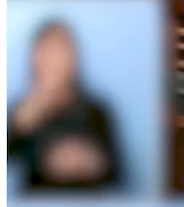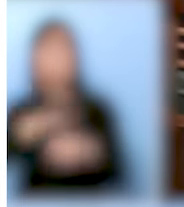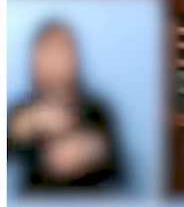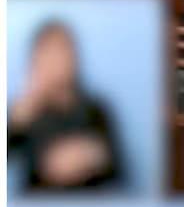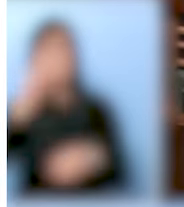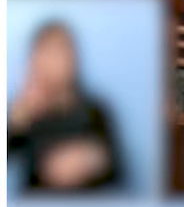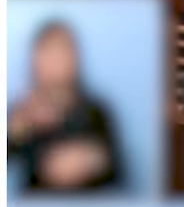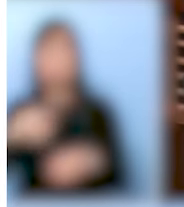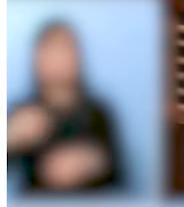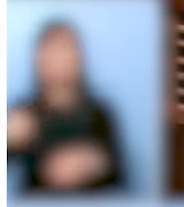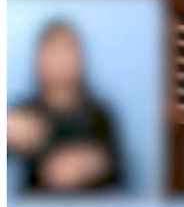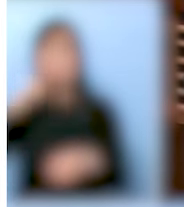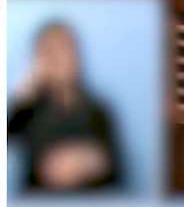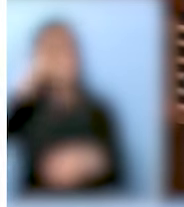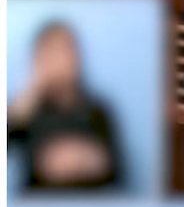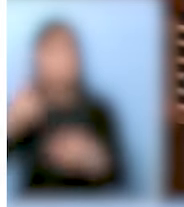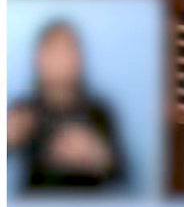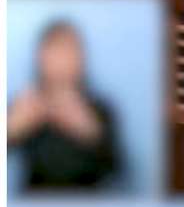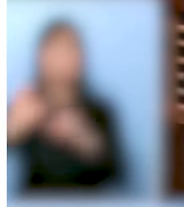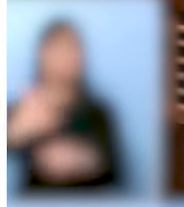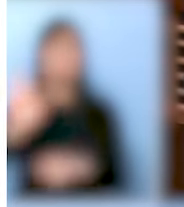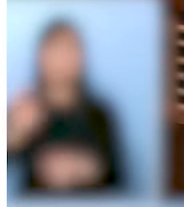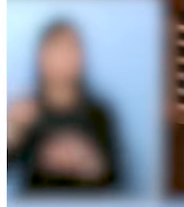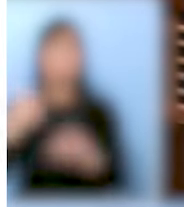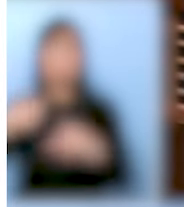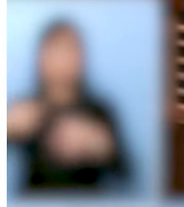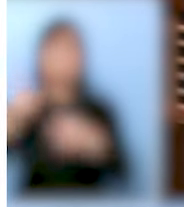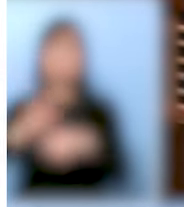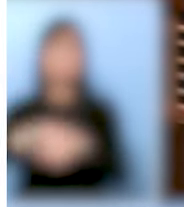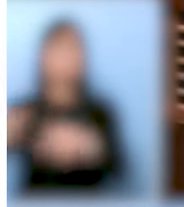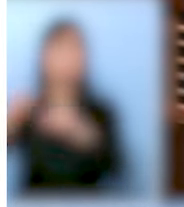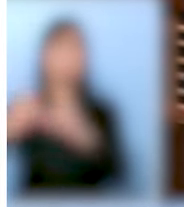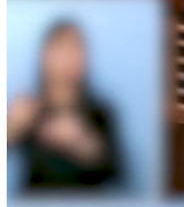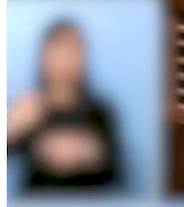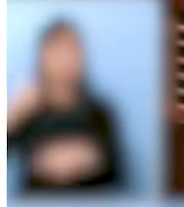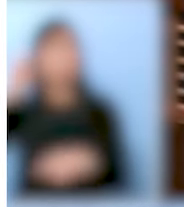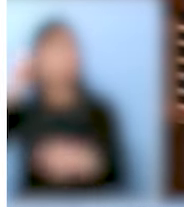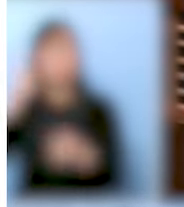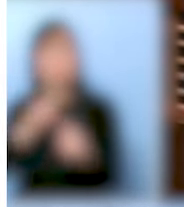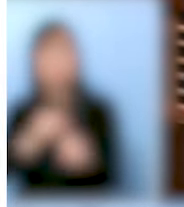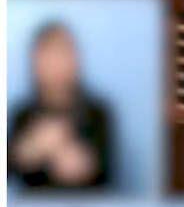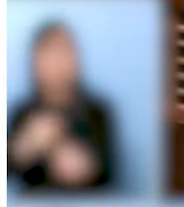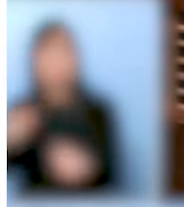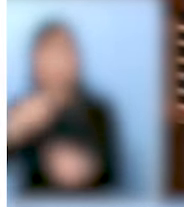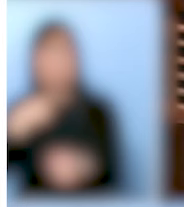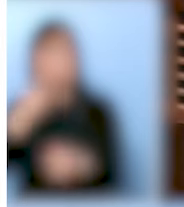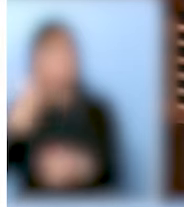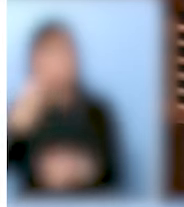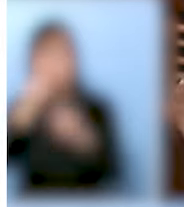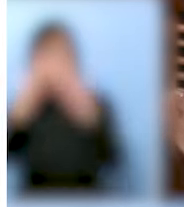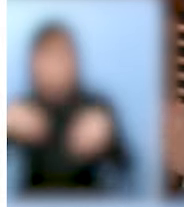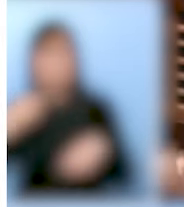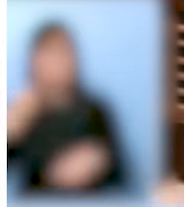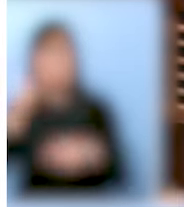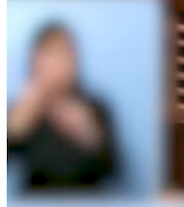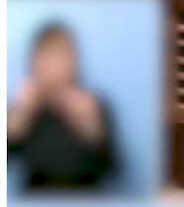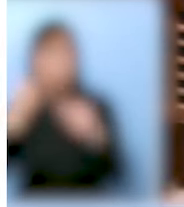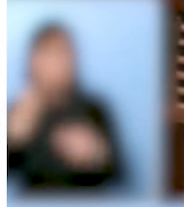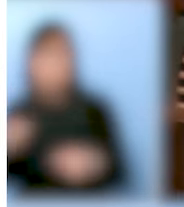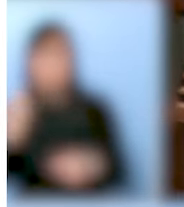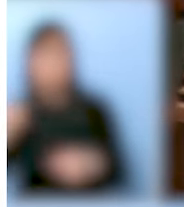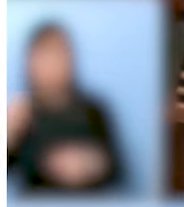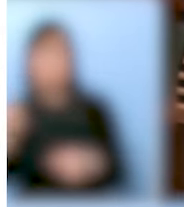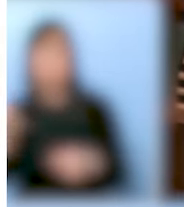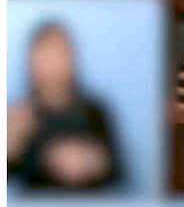聽特首一陣間你可以唔回應嘅，因為你嘅回應咧可能都係講約章，我哋會跟住去做啦。所以我問題好簡單，就係希望特區政